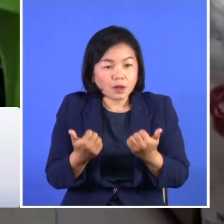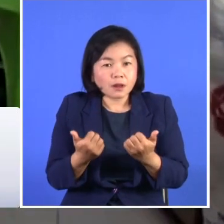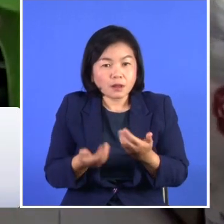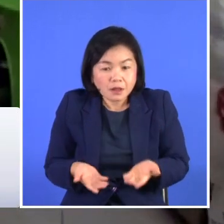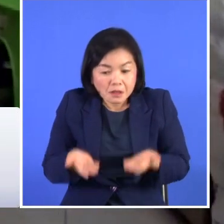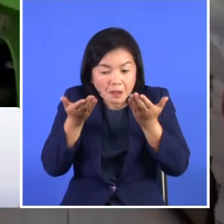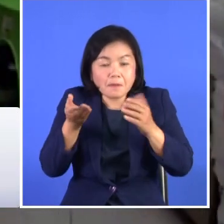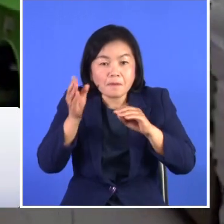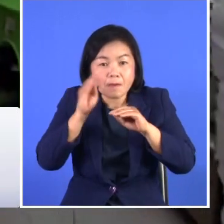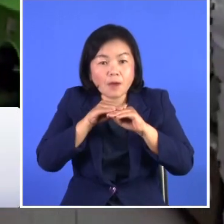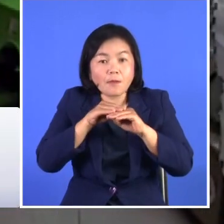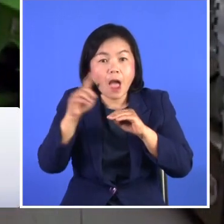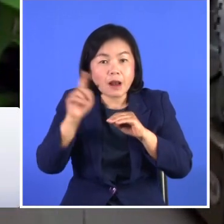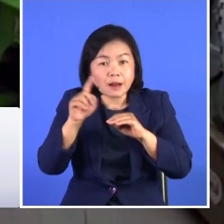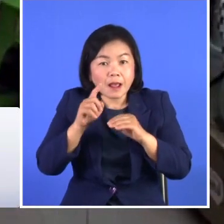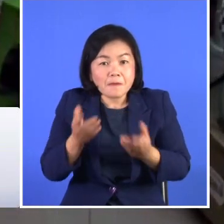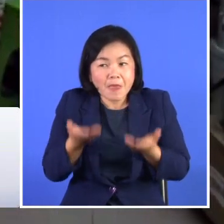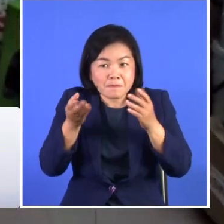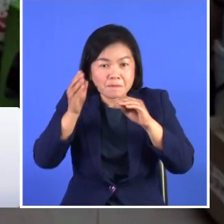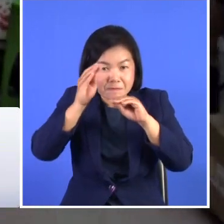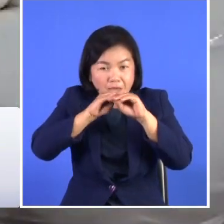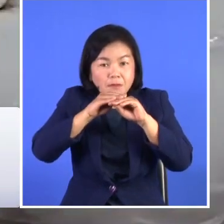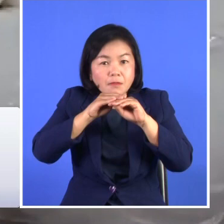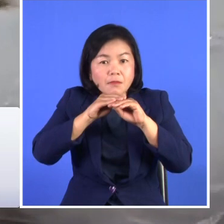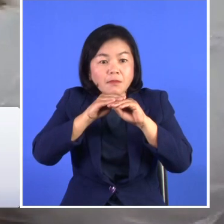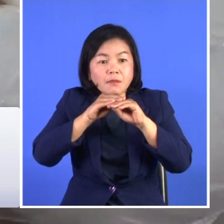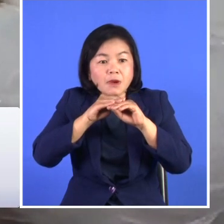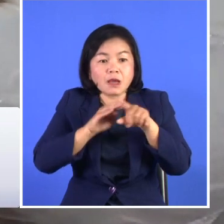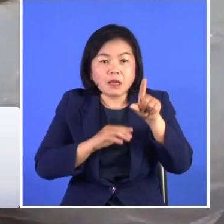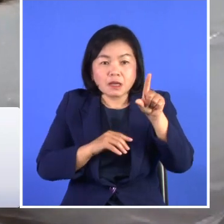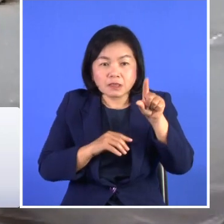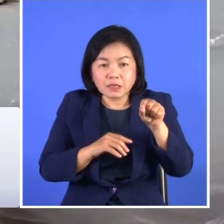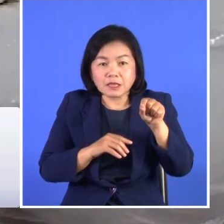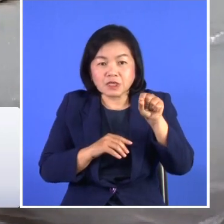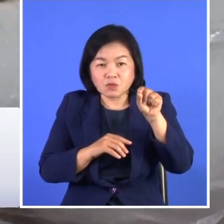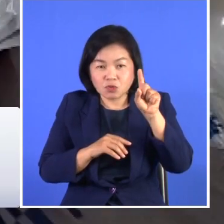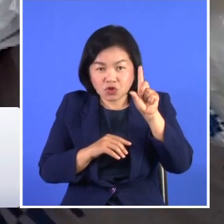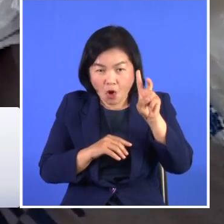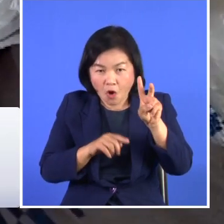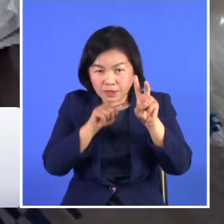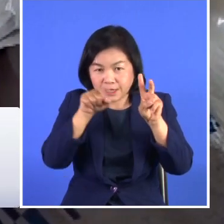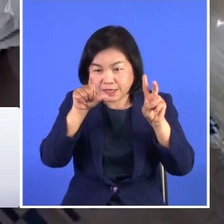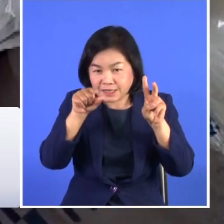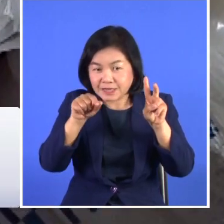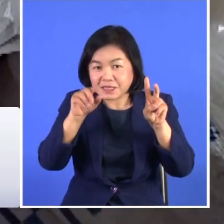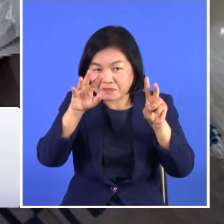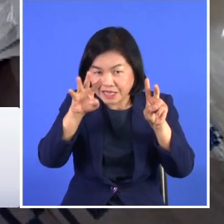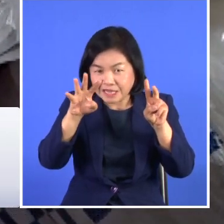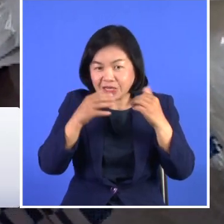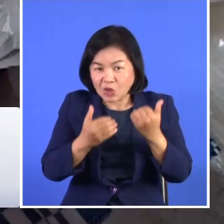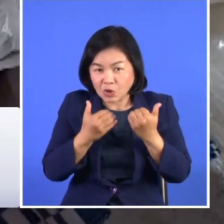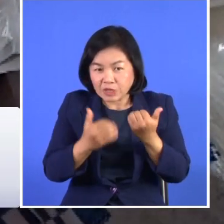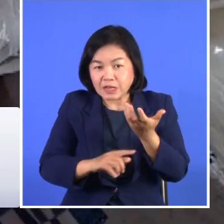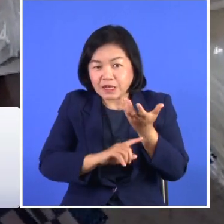นอันนี้ปรับมาแล้วนะแล้วปรับไปอีกปรับมา22-24บาทอันนี้วันก่อนล่าสุดตอนนี้กิโล